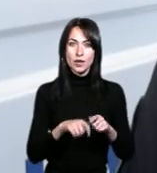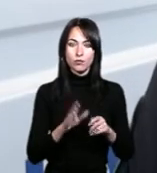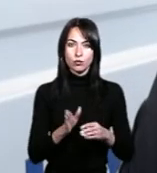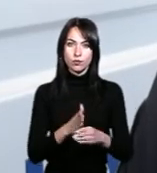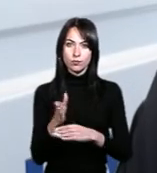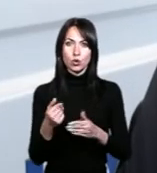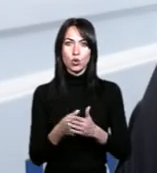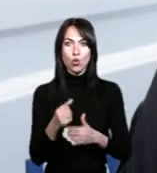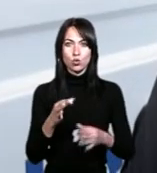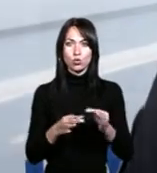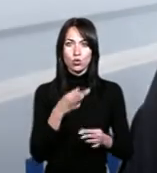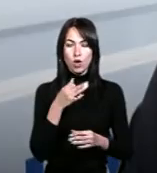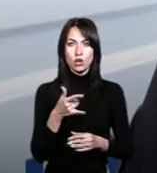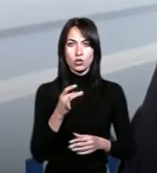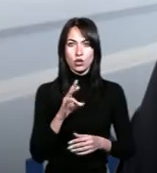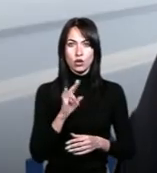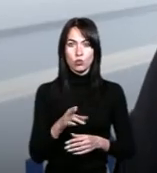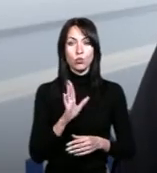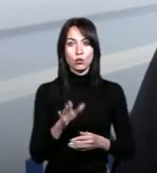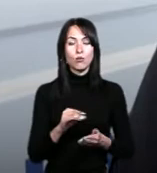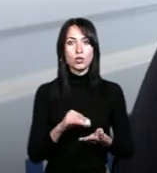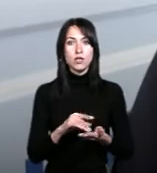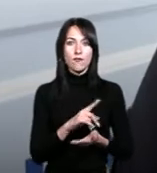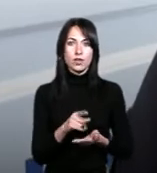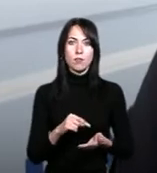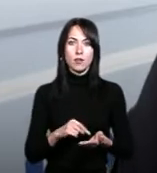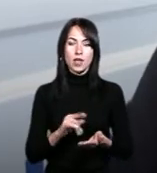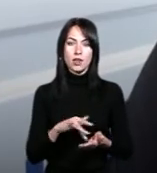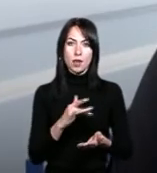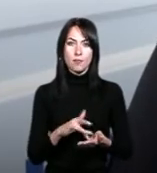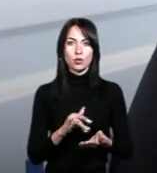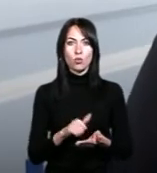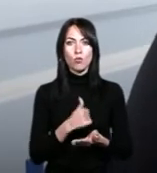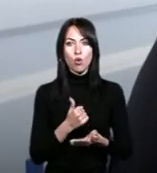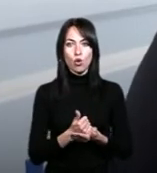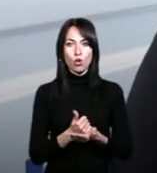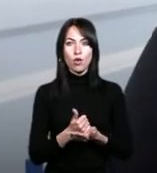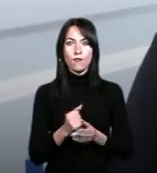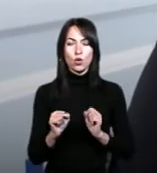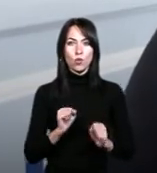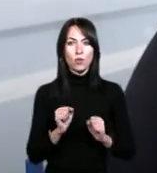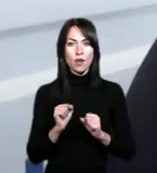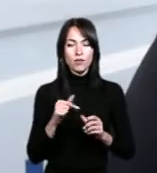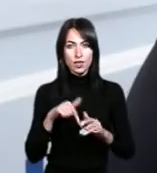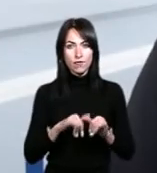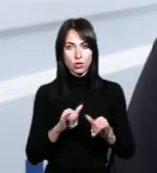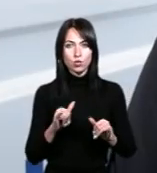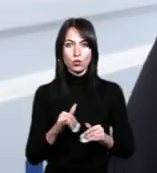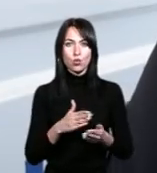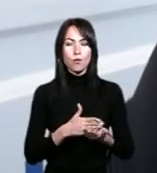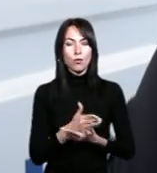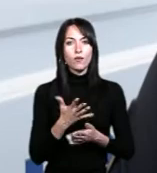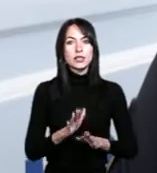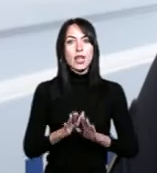до суду, каже Гринюк. Будуть ставити питання міському голові, там транспортному управлінню інфраструктури, профільним